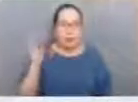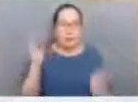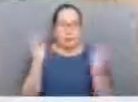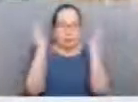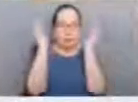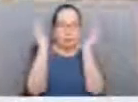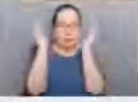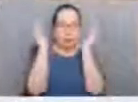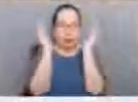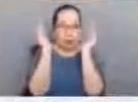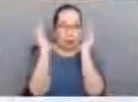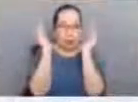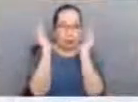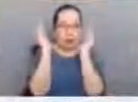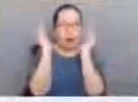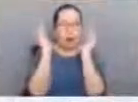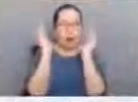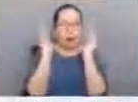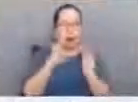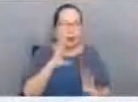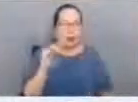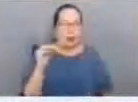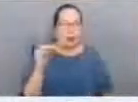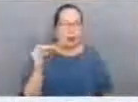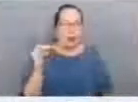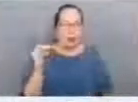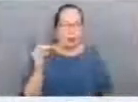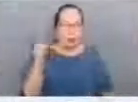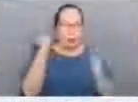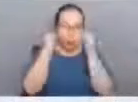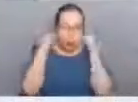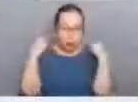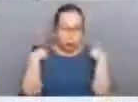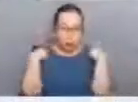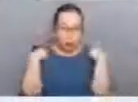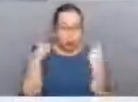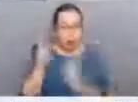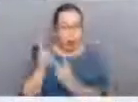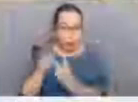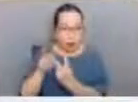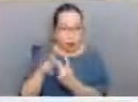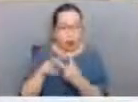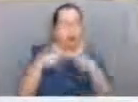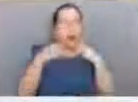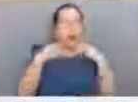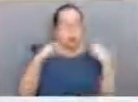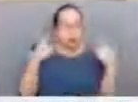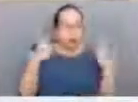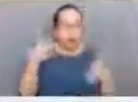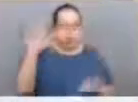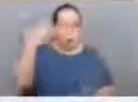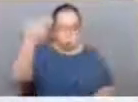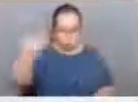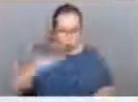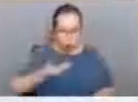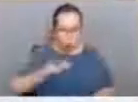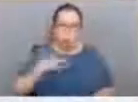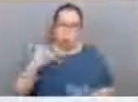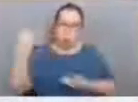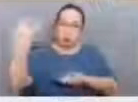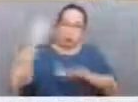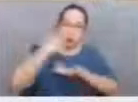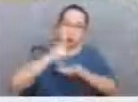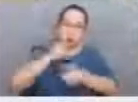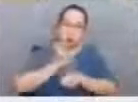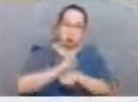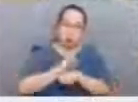domestic workers. Sa Canada po, UK, unti-unti na rin po silang tumatanggap. Ang in-demand naman po dyan ngayon, yung mga healthcare